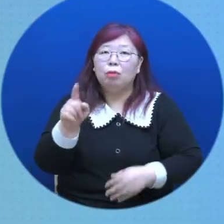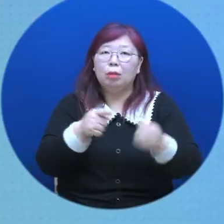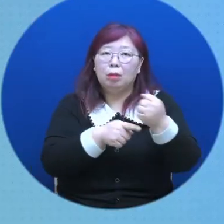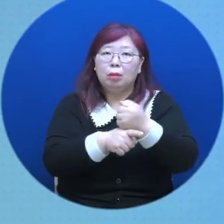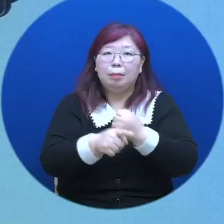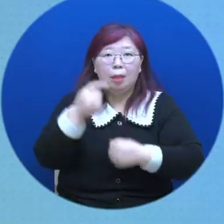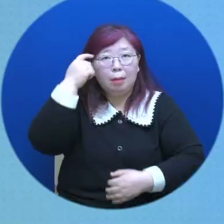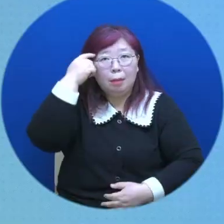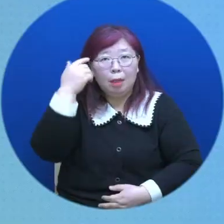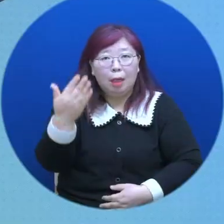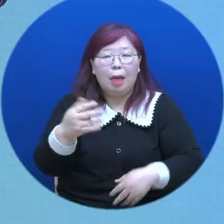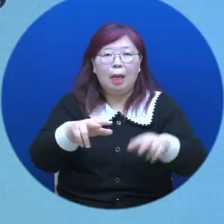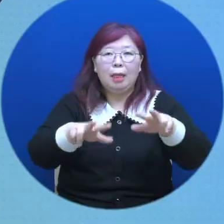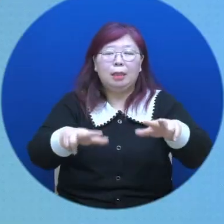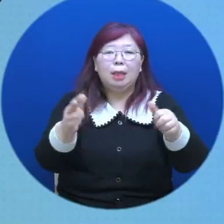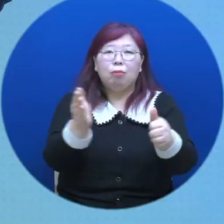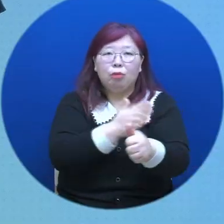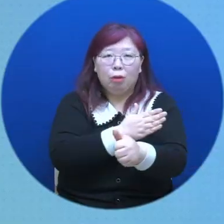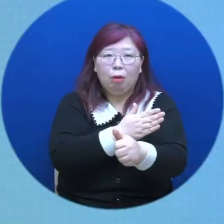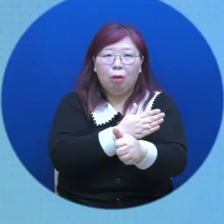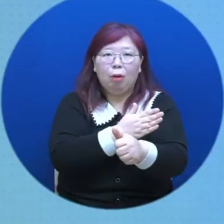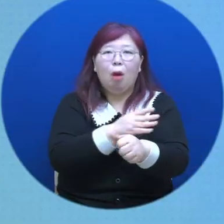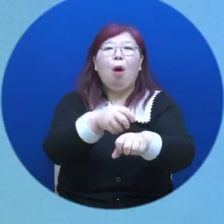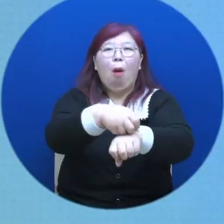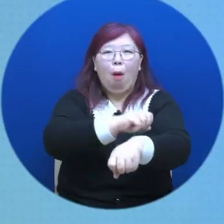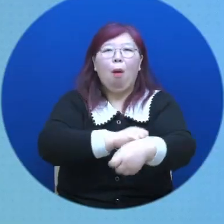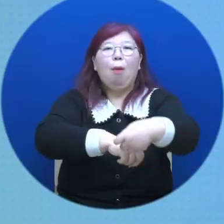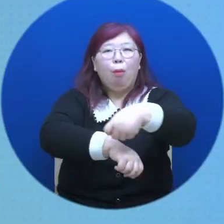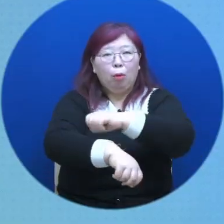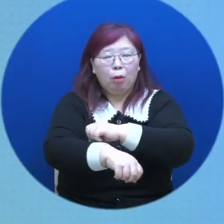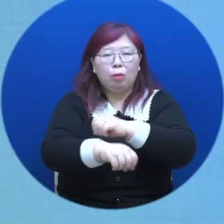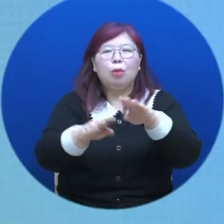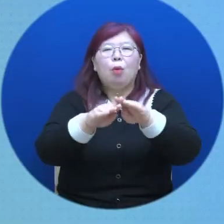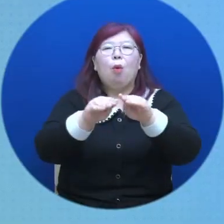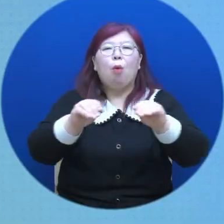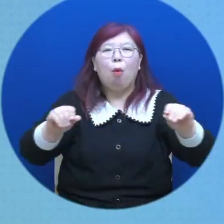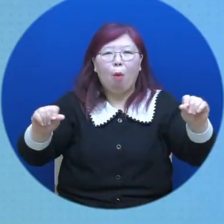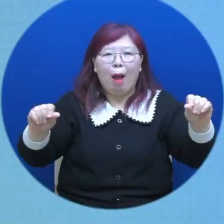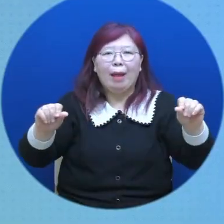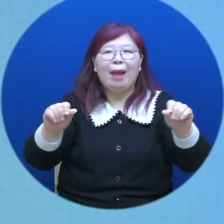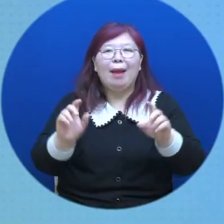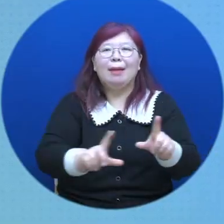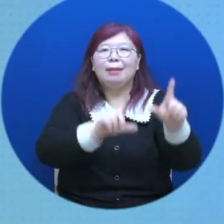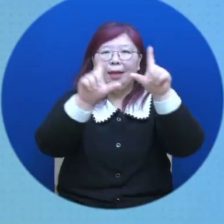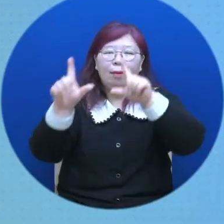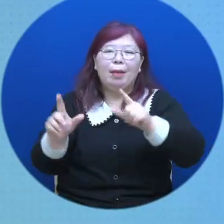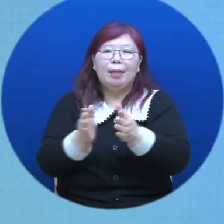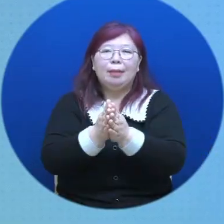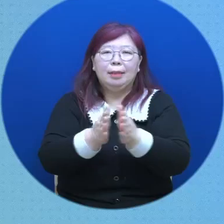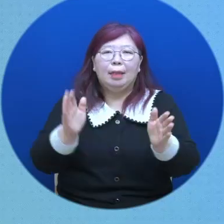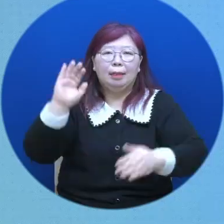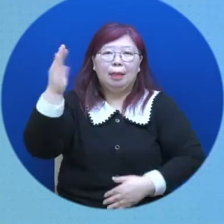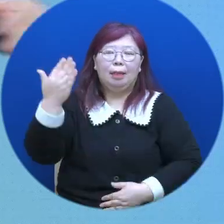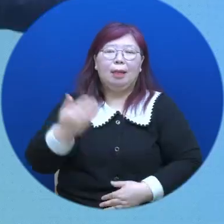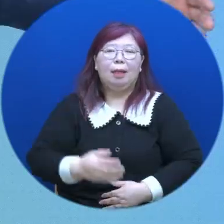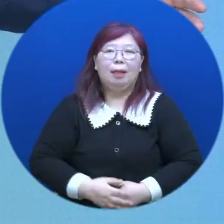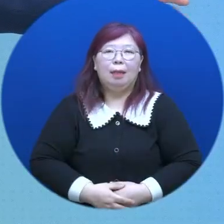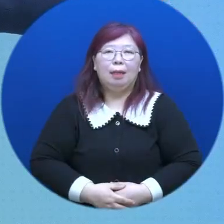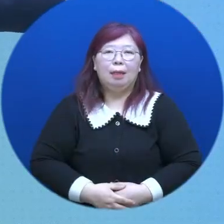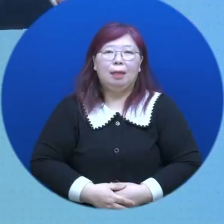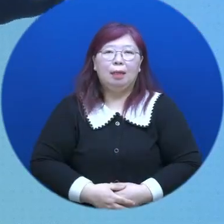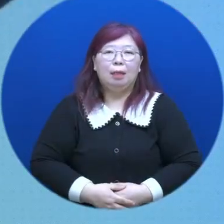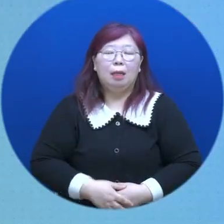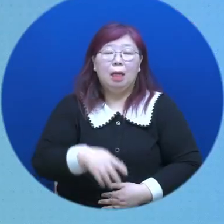걸까요? 이제부터 본격적으로 광야 생활이 시작된다라고 되어 있는 거죠. 그런데